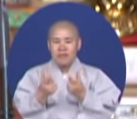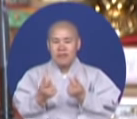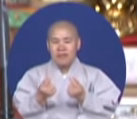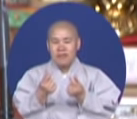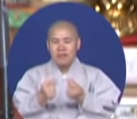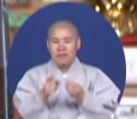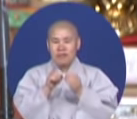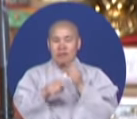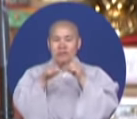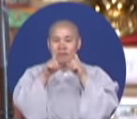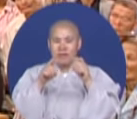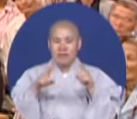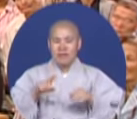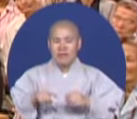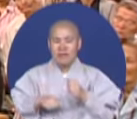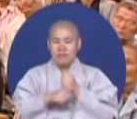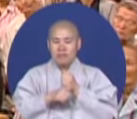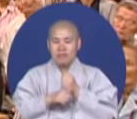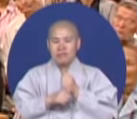그게 사찰의 의미입니다.